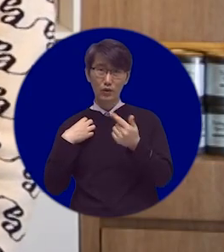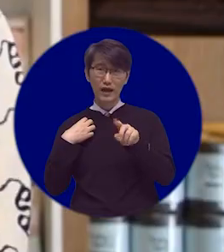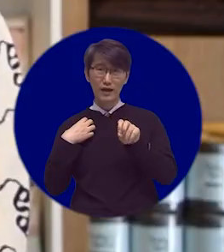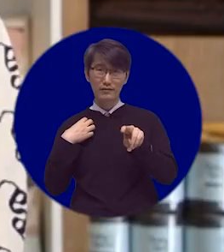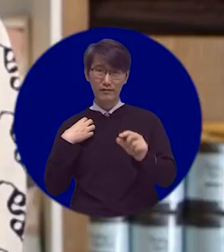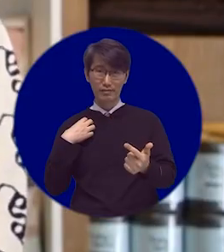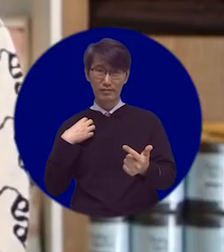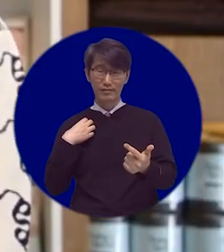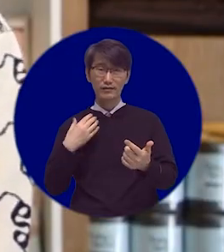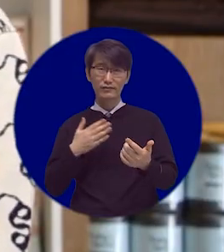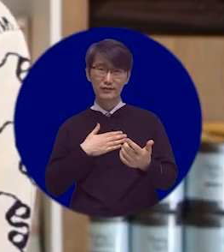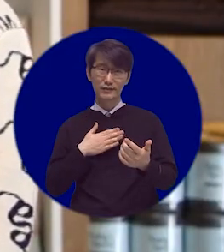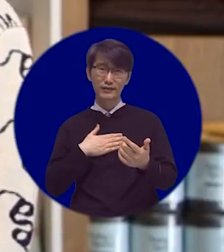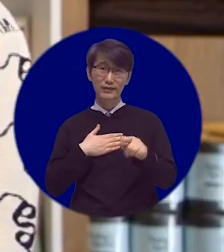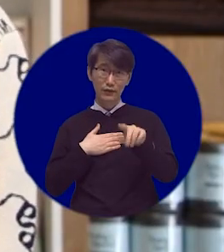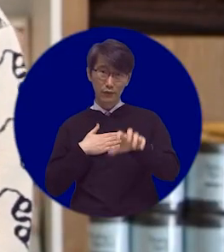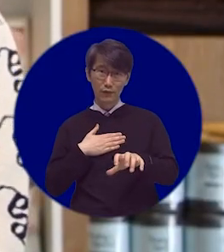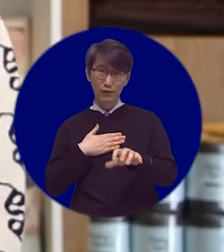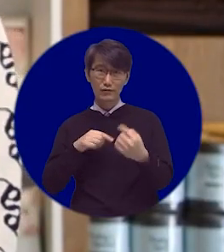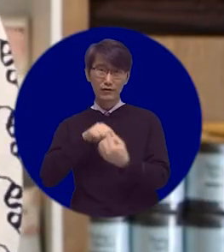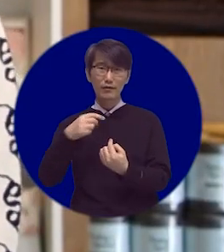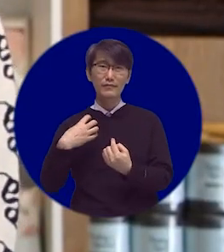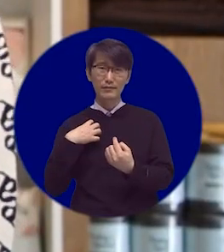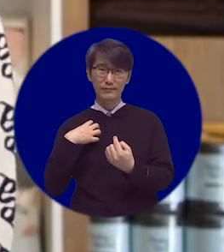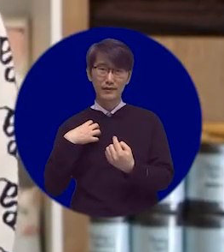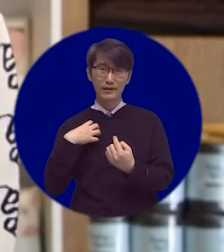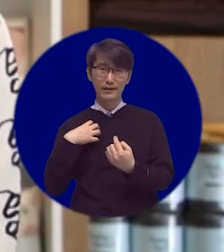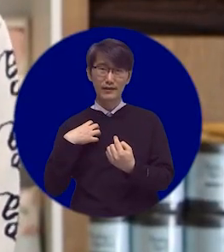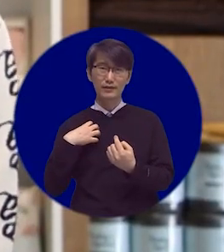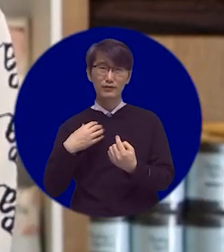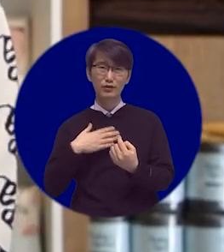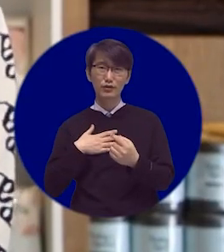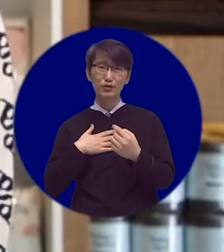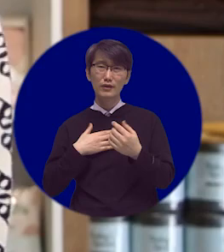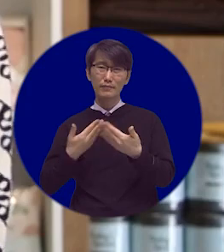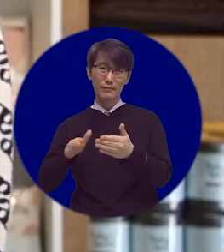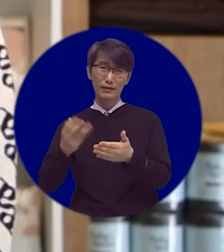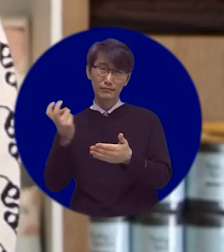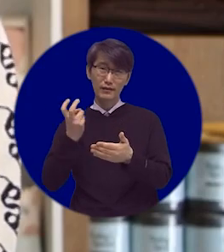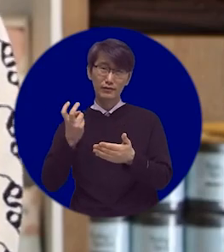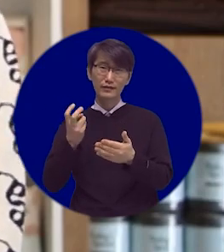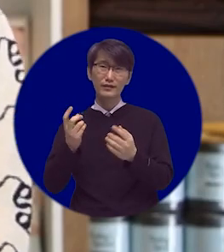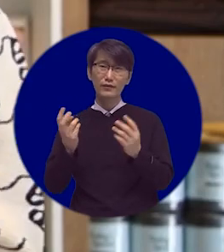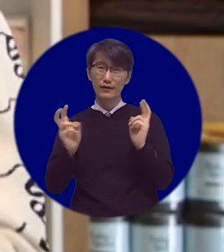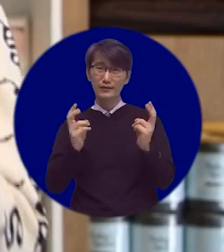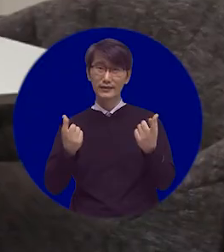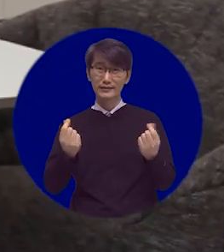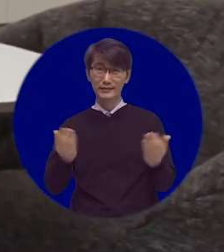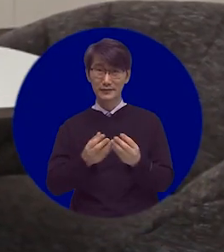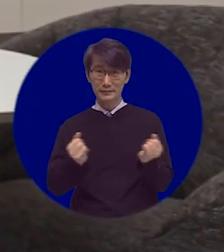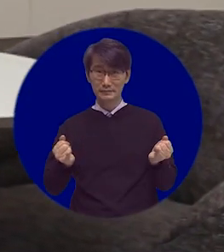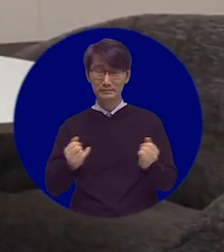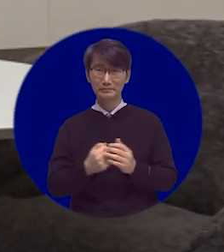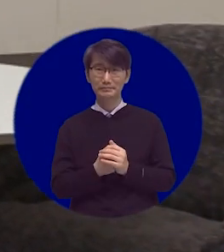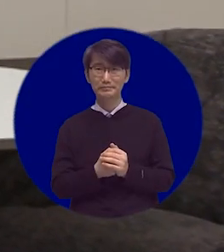오나연입니다. 저는 여기 영업 담당자고요. 저는 쇼룸 매니저고 네, 직장 동료입니다.